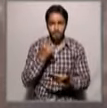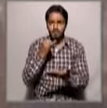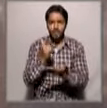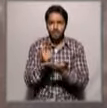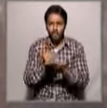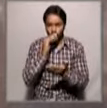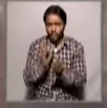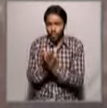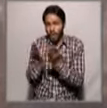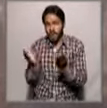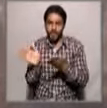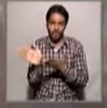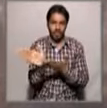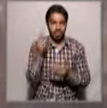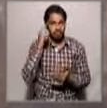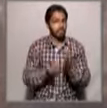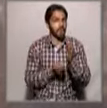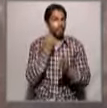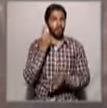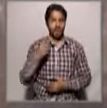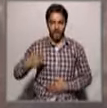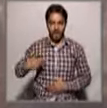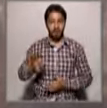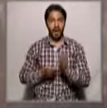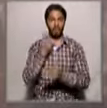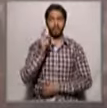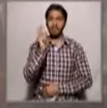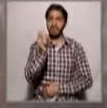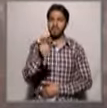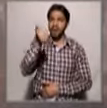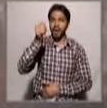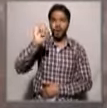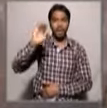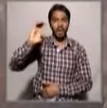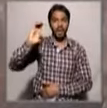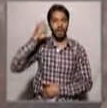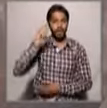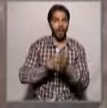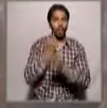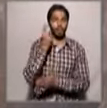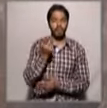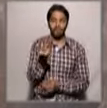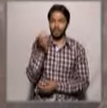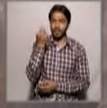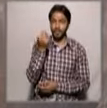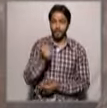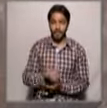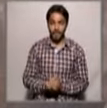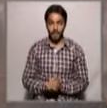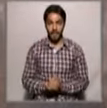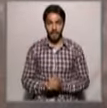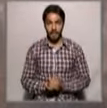معنى هذا رامج هذا لا نكاد نعرفه فإن كان هناك يعني